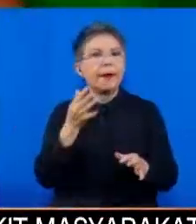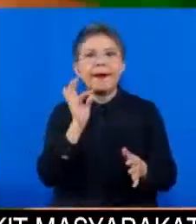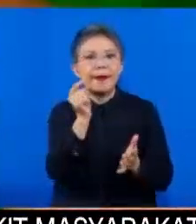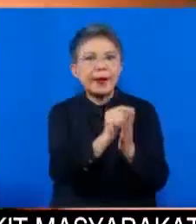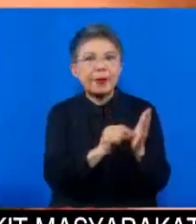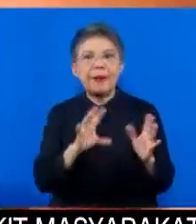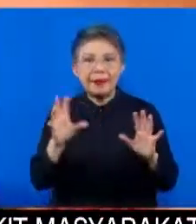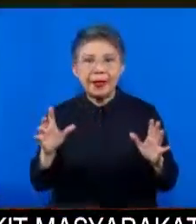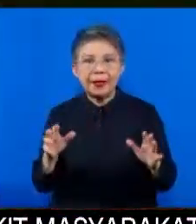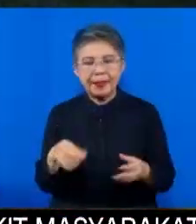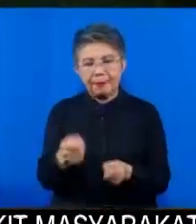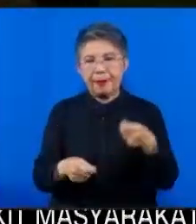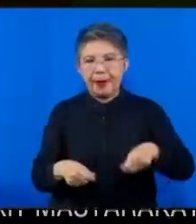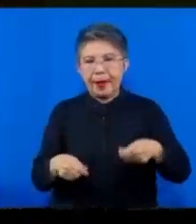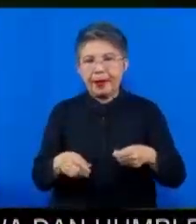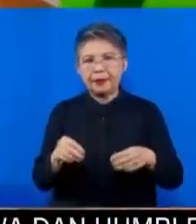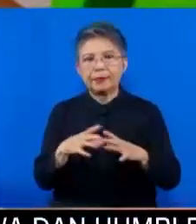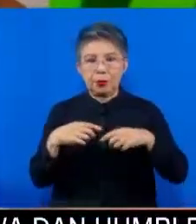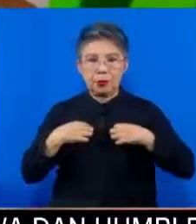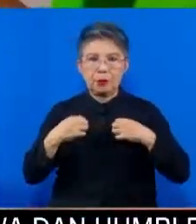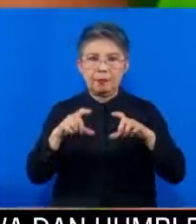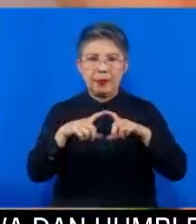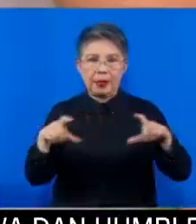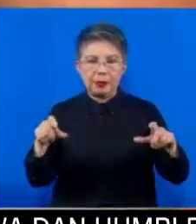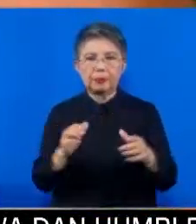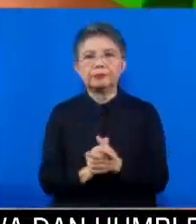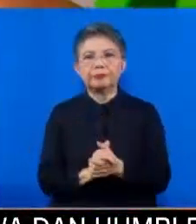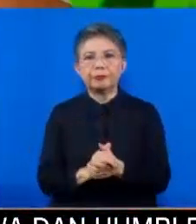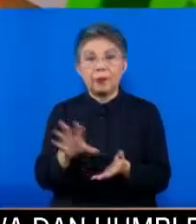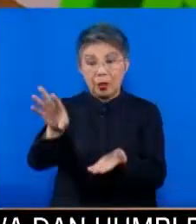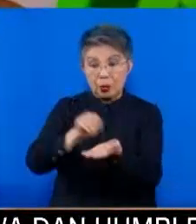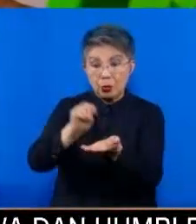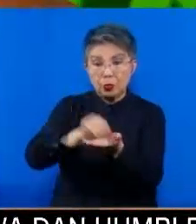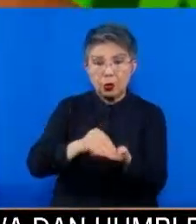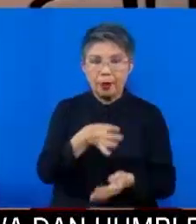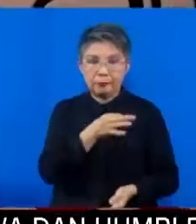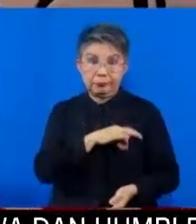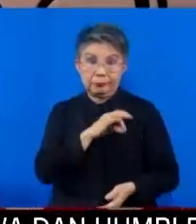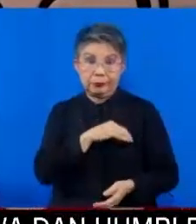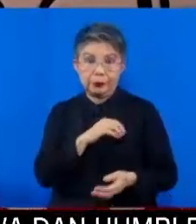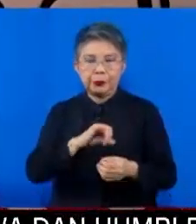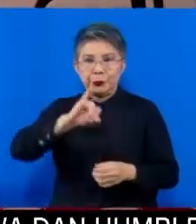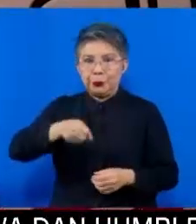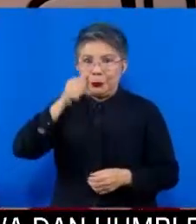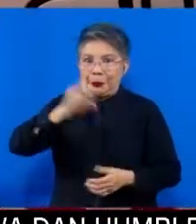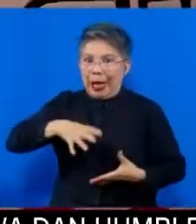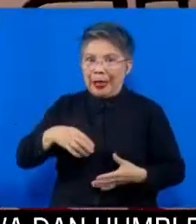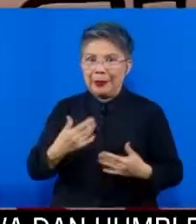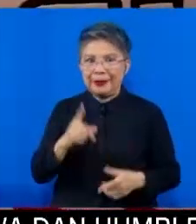serta bahan spanduk. Dan dari hasil melukis spanduk ini, Hartono dapat mengantongi puluhan juta